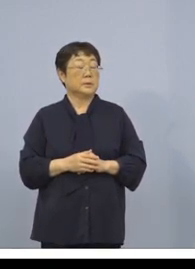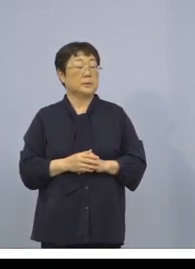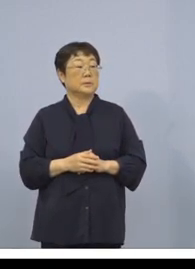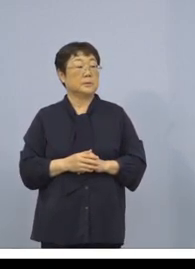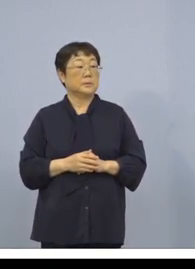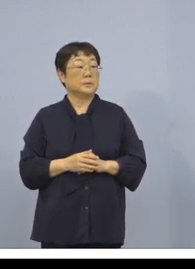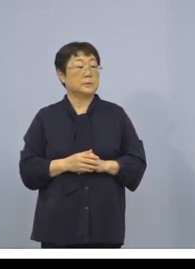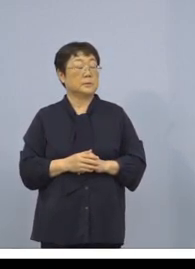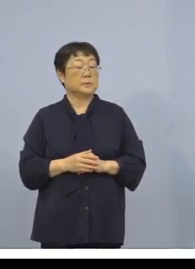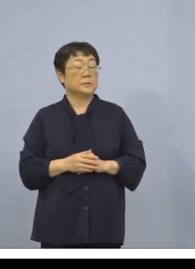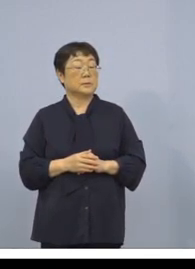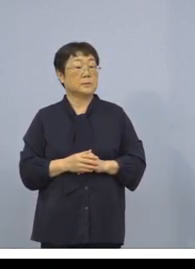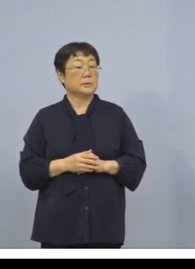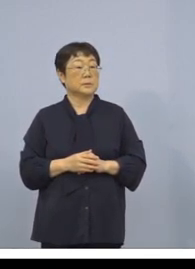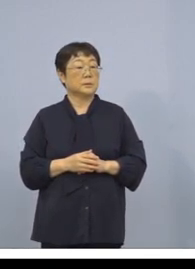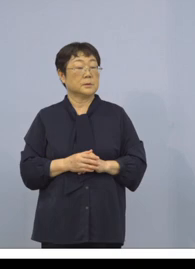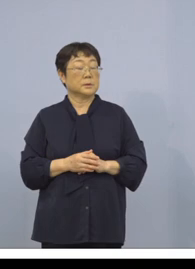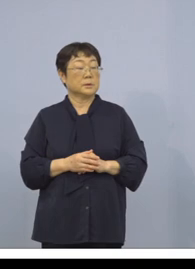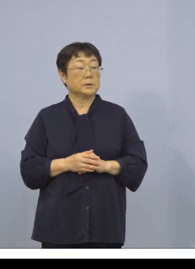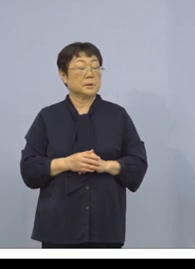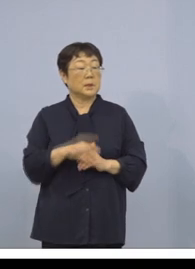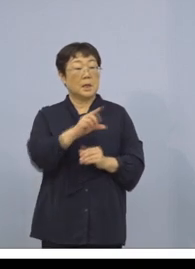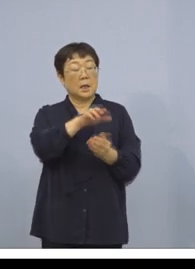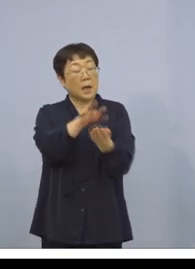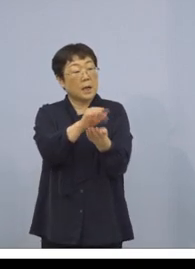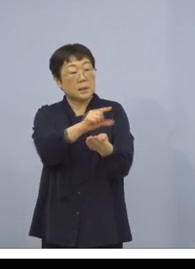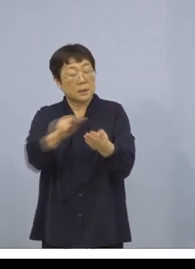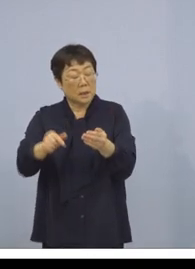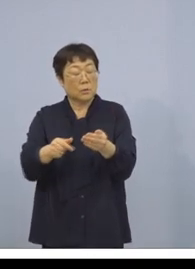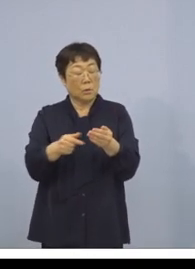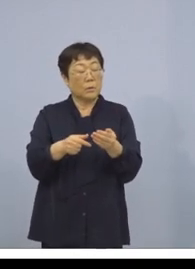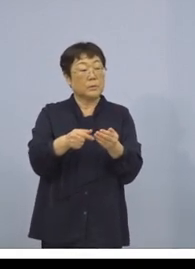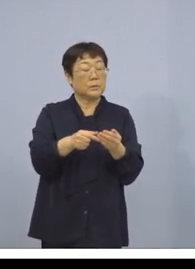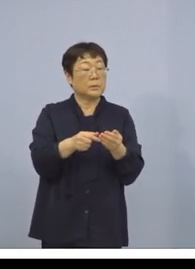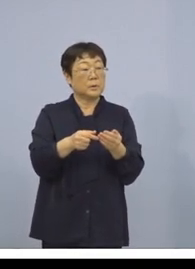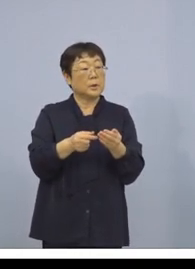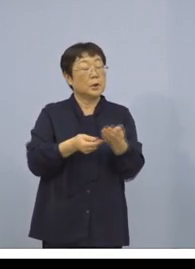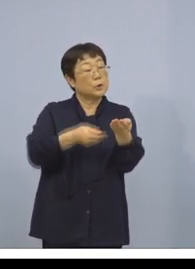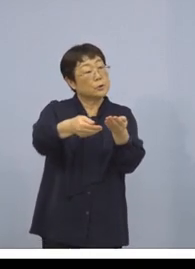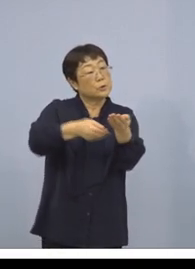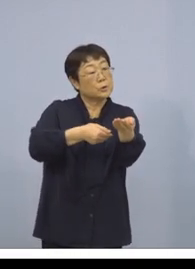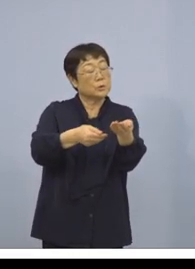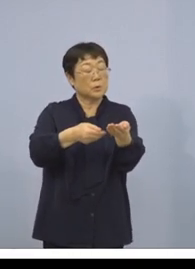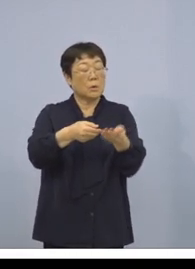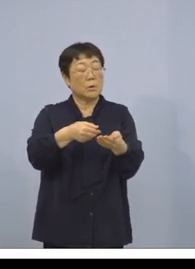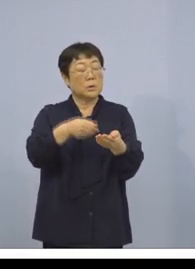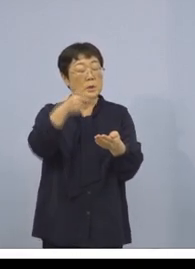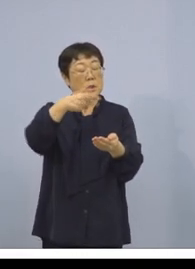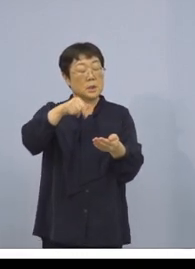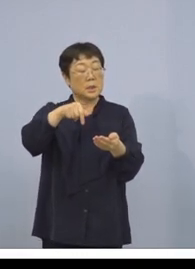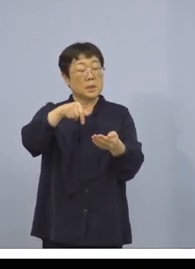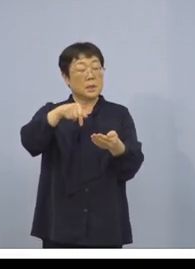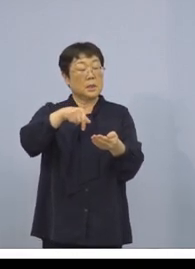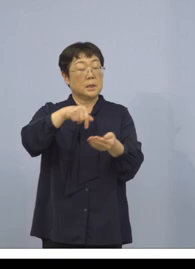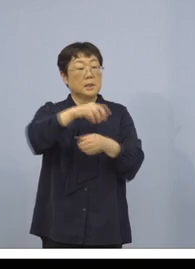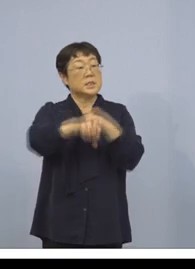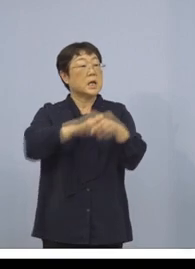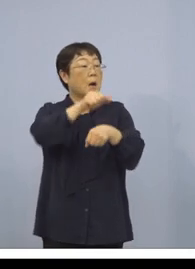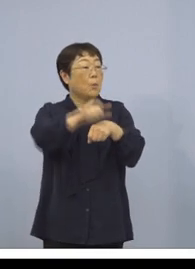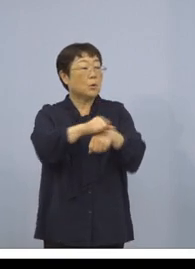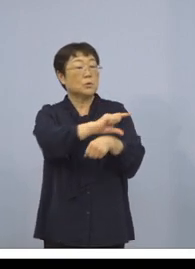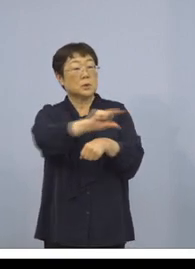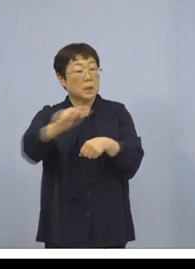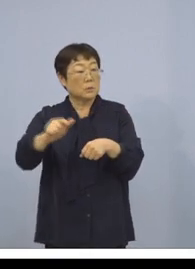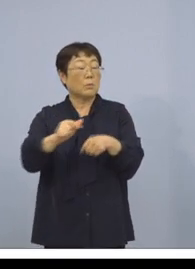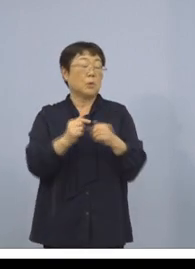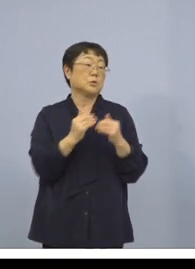ある養殖業者も最近シンガポールにですね、輸出するお手伝いも水産庁と一緒になって、ほぼ決まりつ